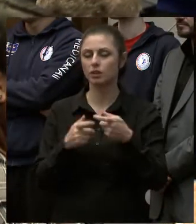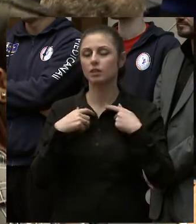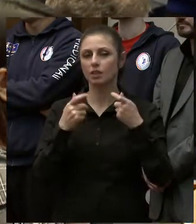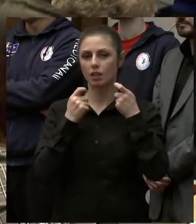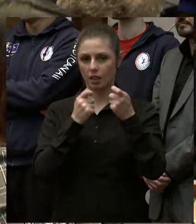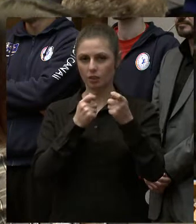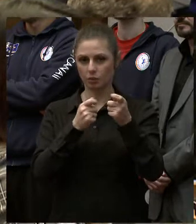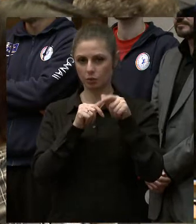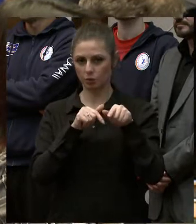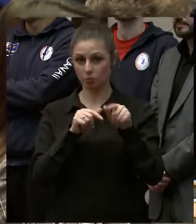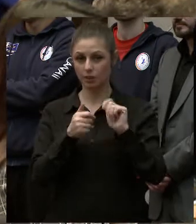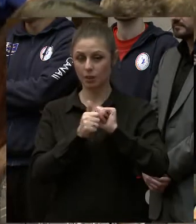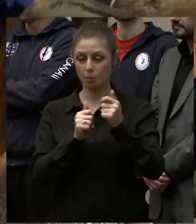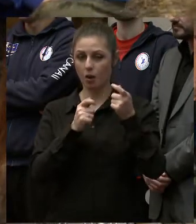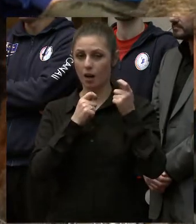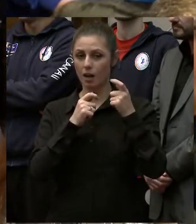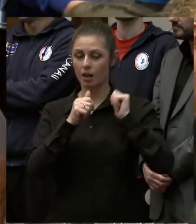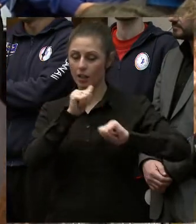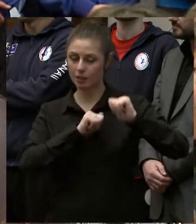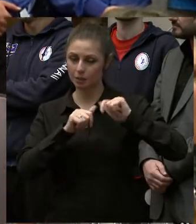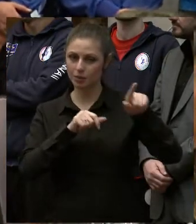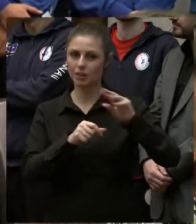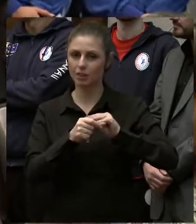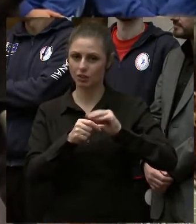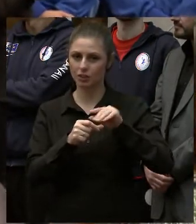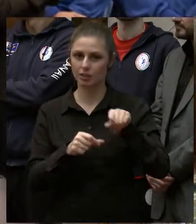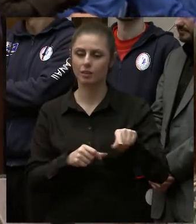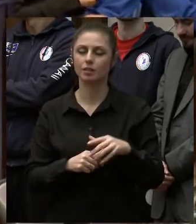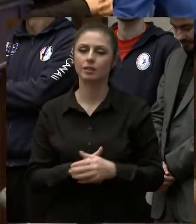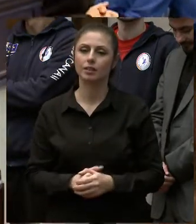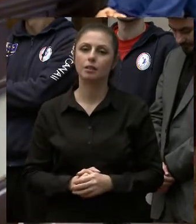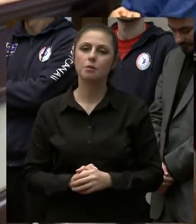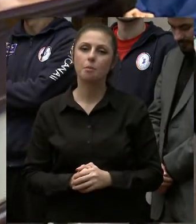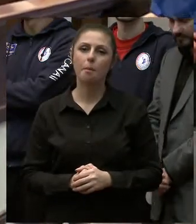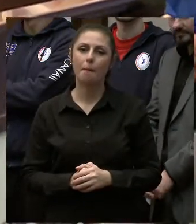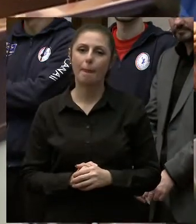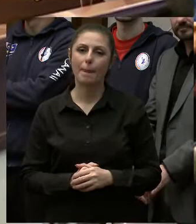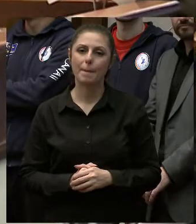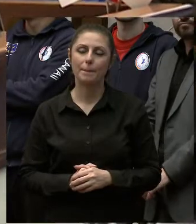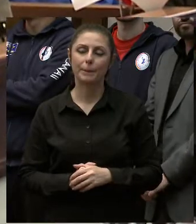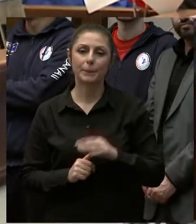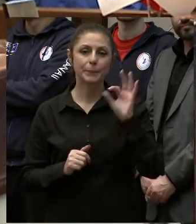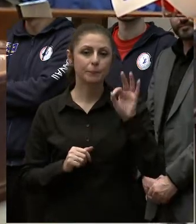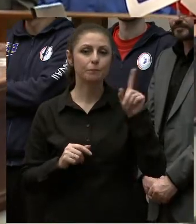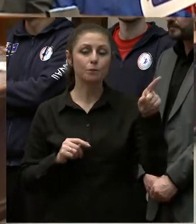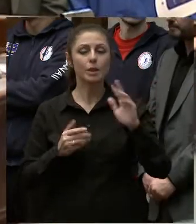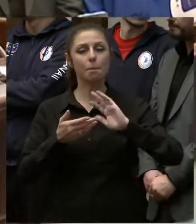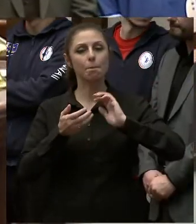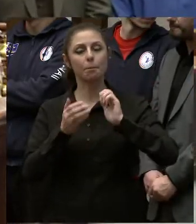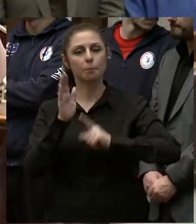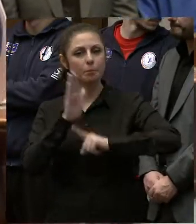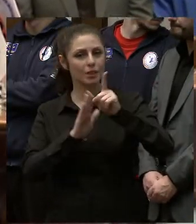yetiştiriyoruz bu spor akademisinde ve Büyükçekmece Belediye Spor Kulübü'nde. Onları da bu başarılarından